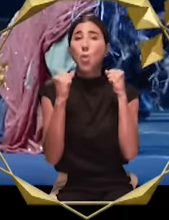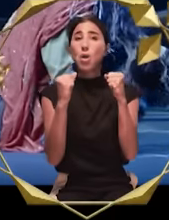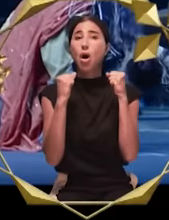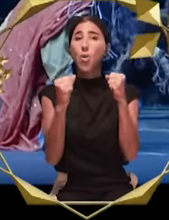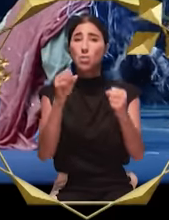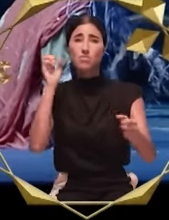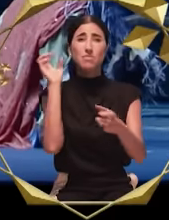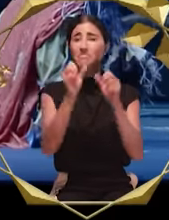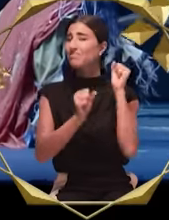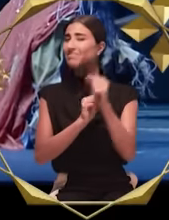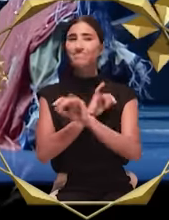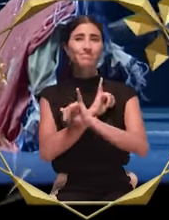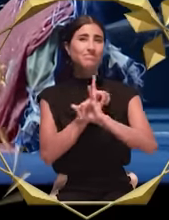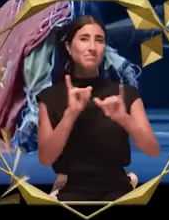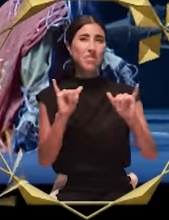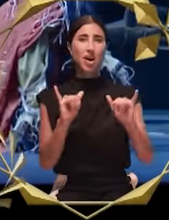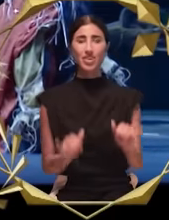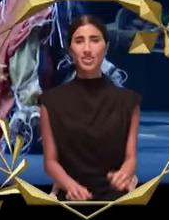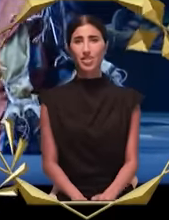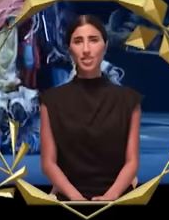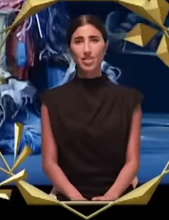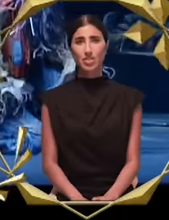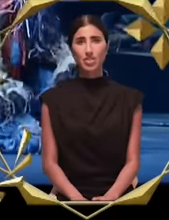الزجاج قوي حقا.